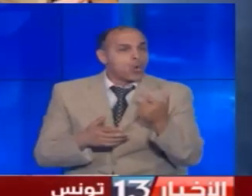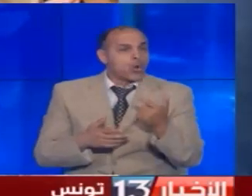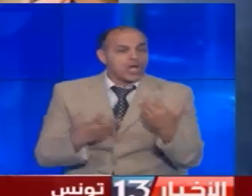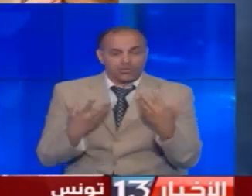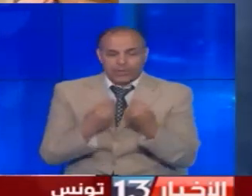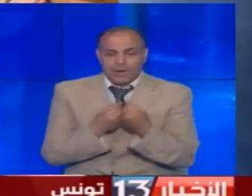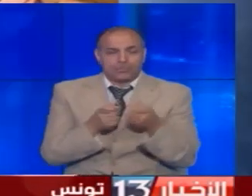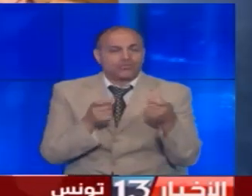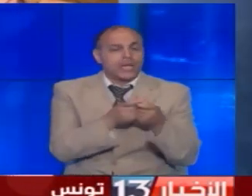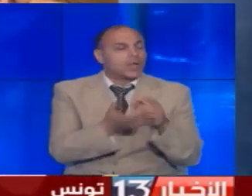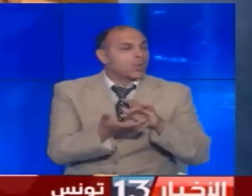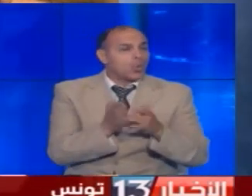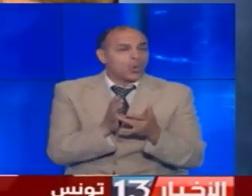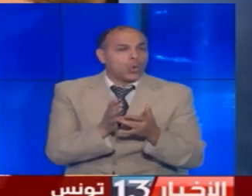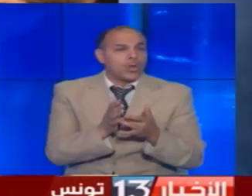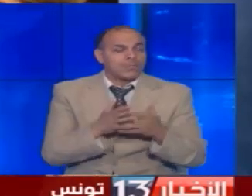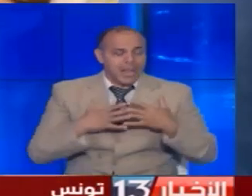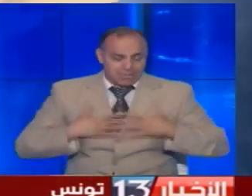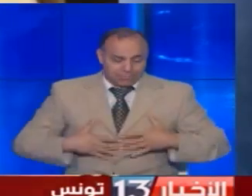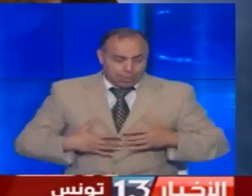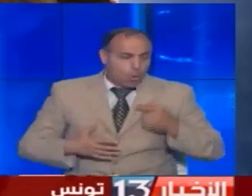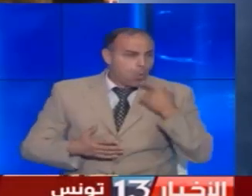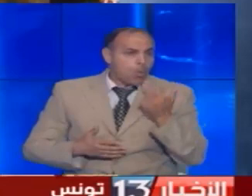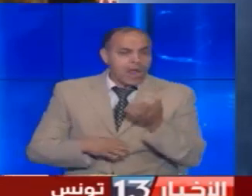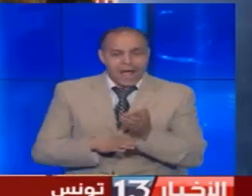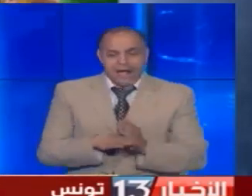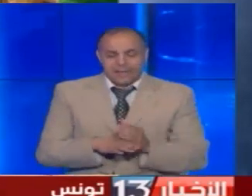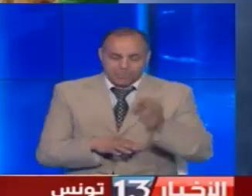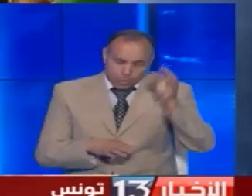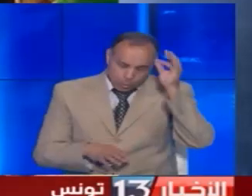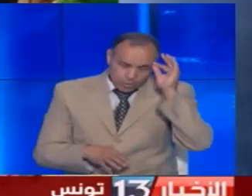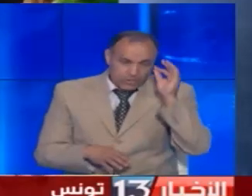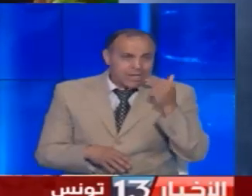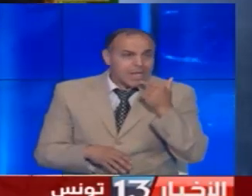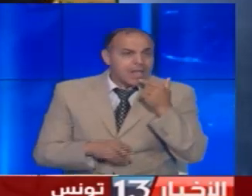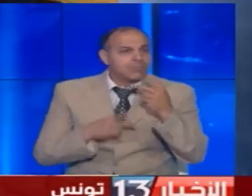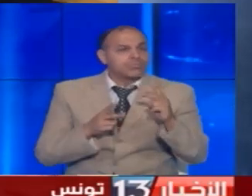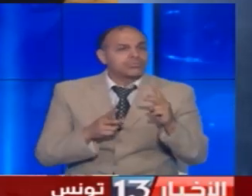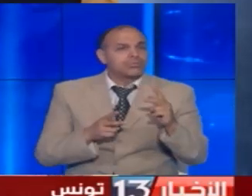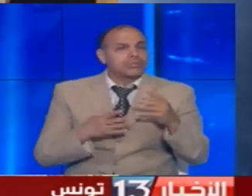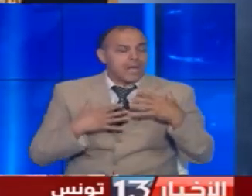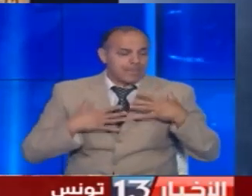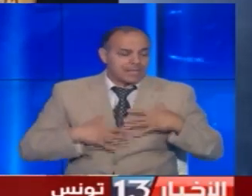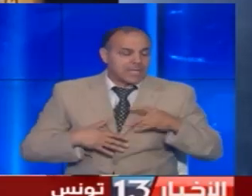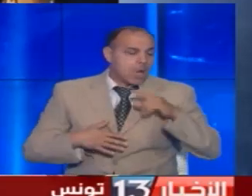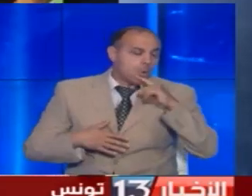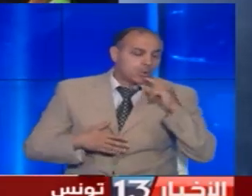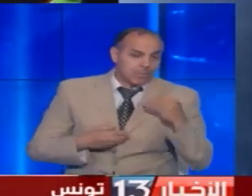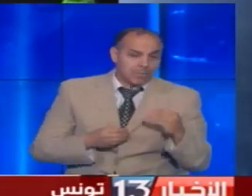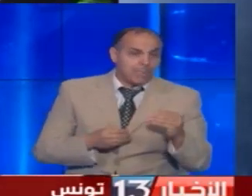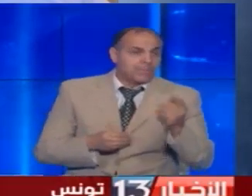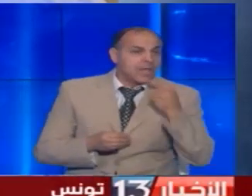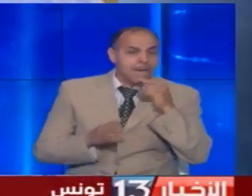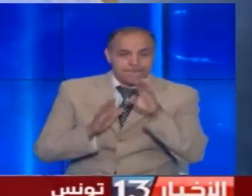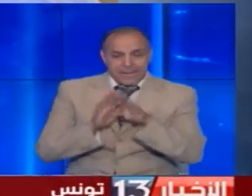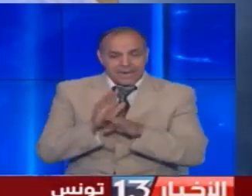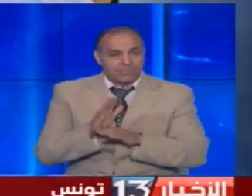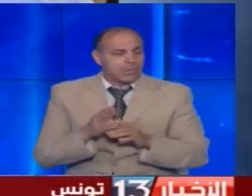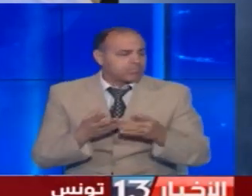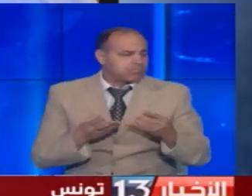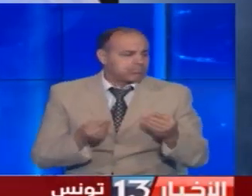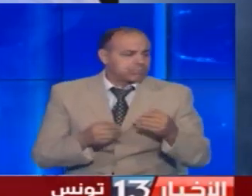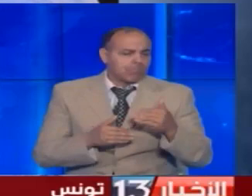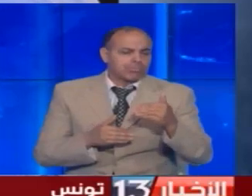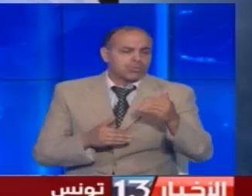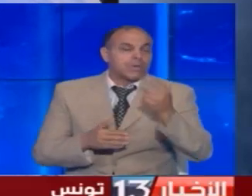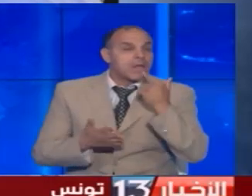جمعت مؤسسات عاملة في مجال النسيج والملابس الجاهزة من تونس بموردي ملابس من روسيا، وذلك في إطار استراتيجية متعددة